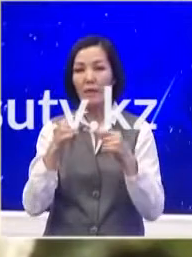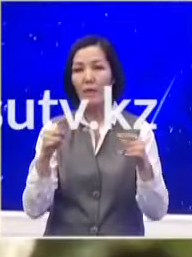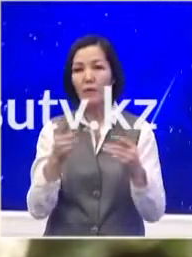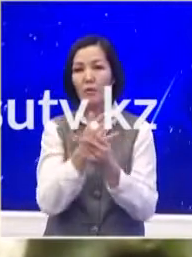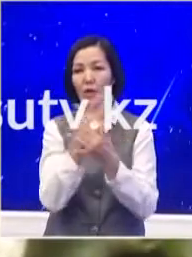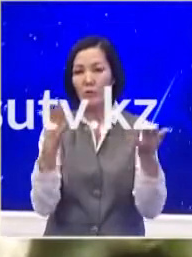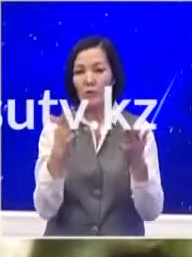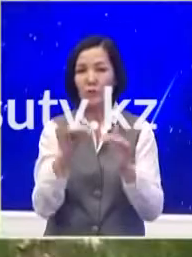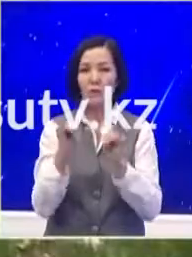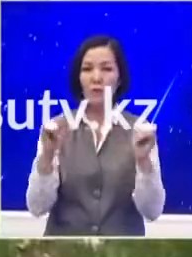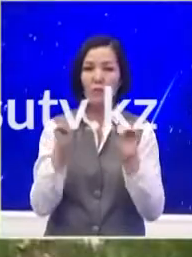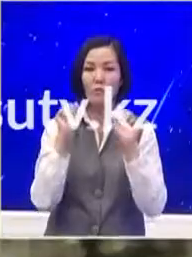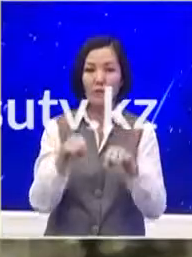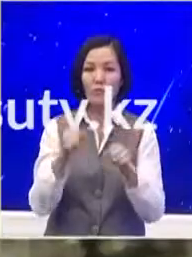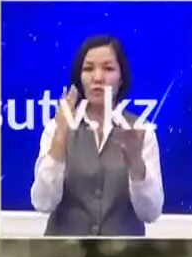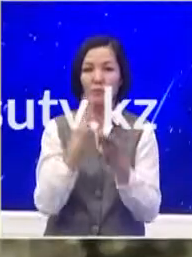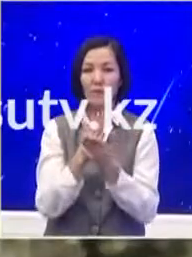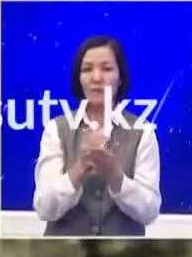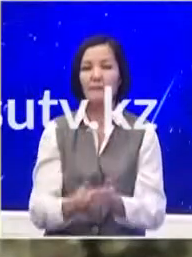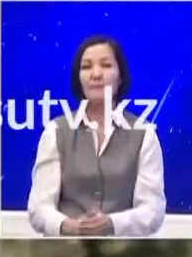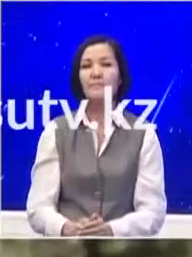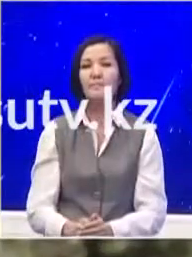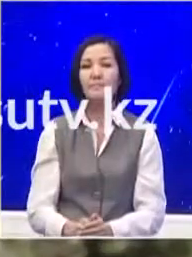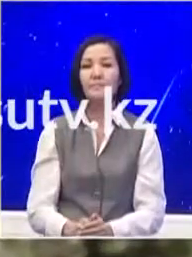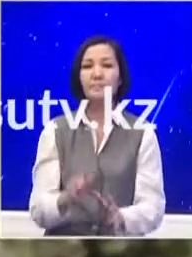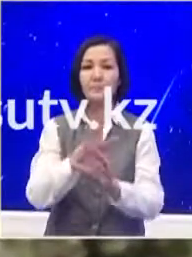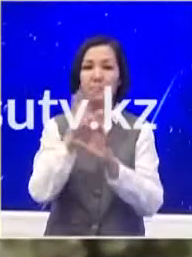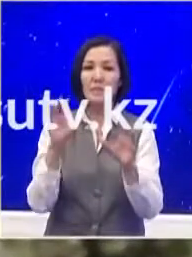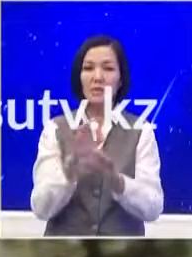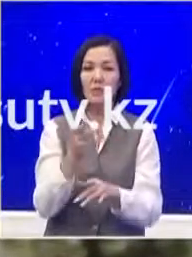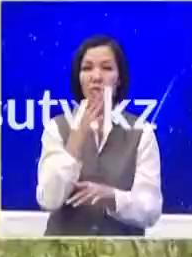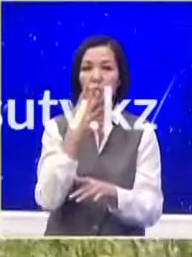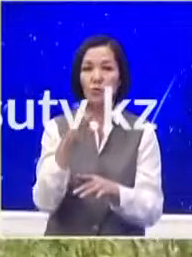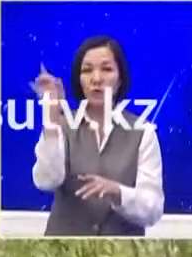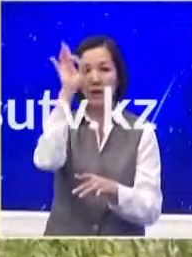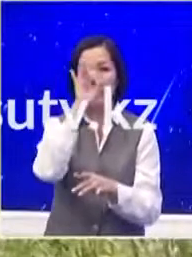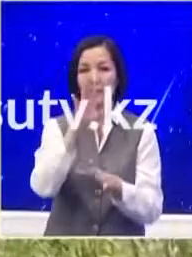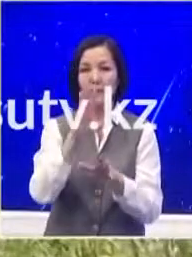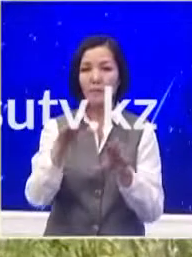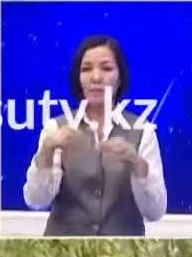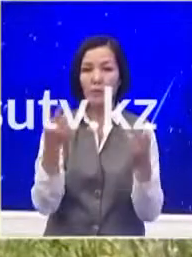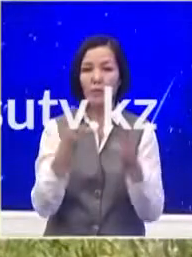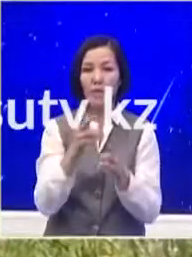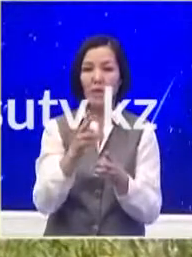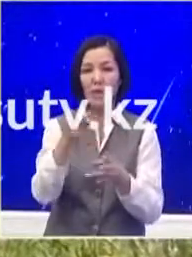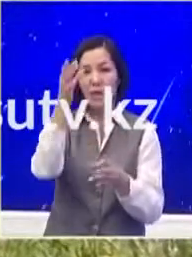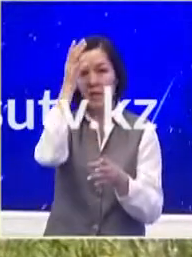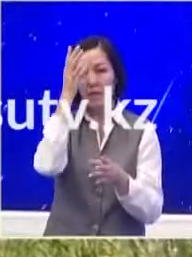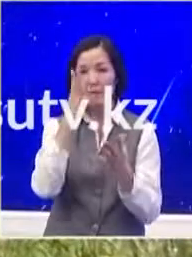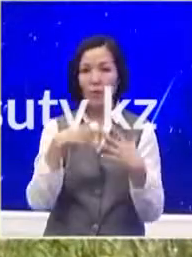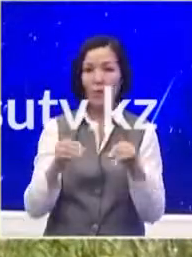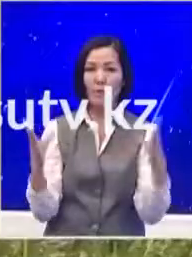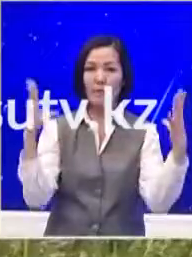кеңейте түсуге мүмкіндік болады. Помологиялық бақты сақтау үшін оған ұлттық мәртебе беру керек. Бұл ғылыми қоғамдастық пен